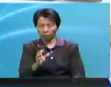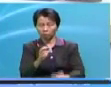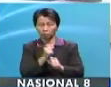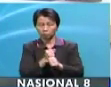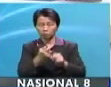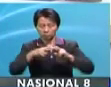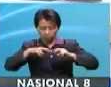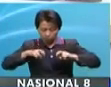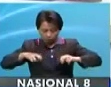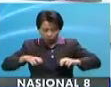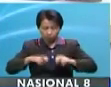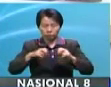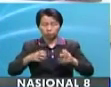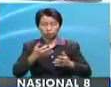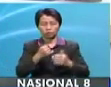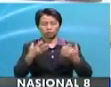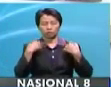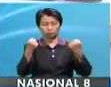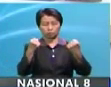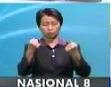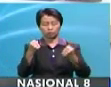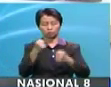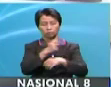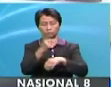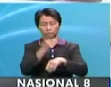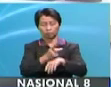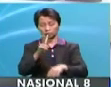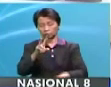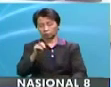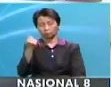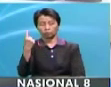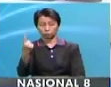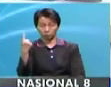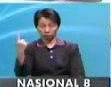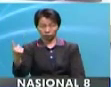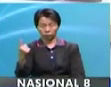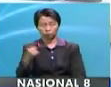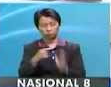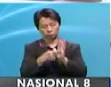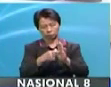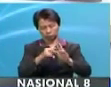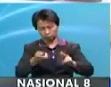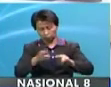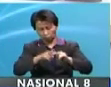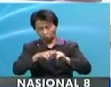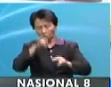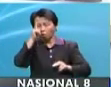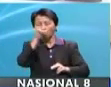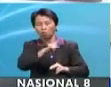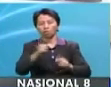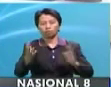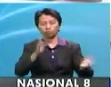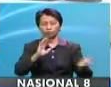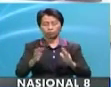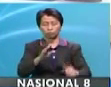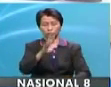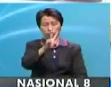hasil kajian morbiditi dan kesihatan kebangsaan tahun 2011 itu menunjukkan peningkatan ketara berbanding